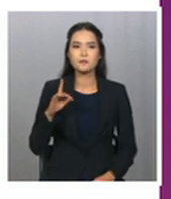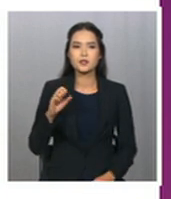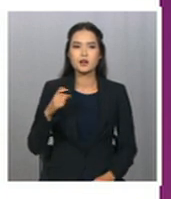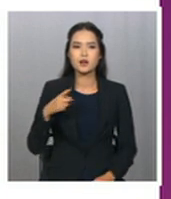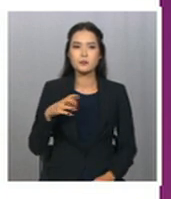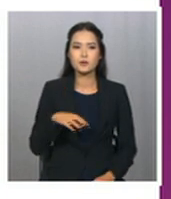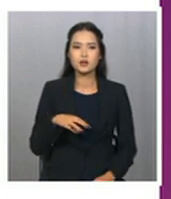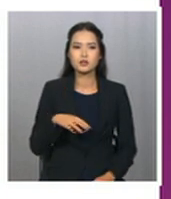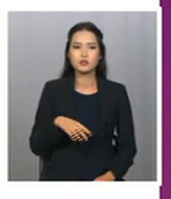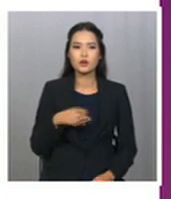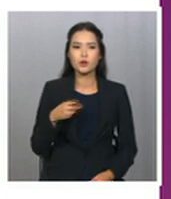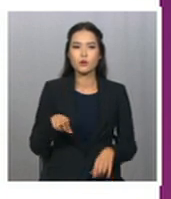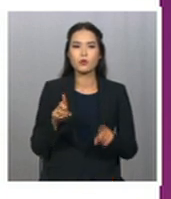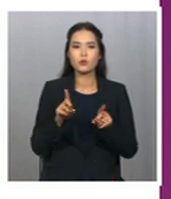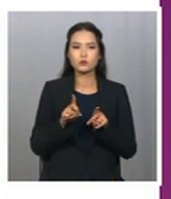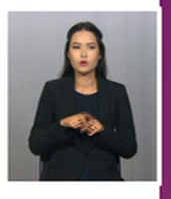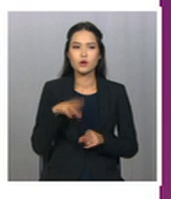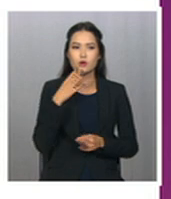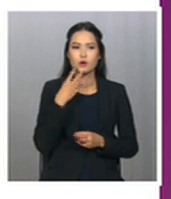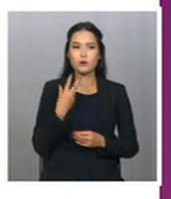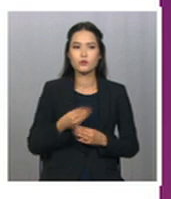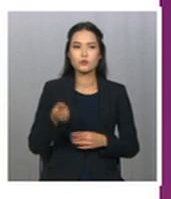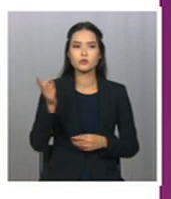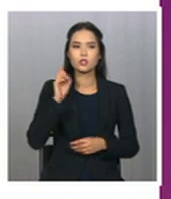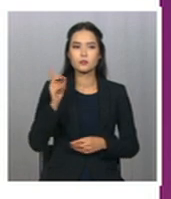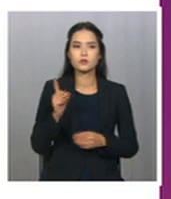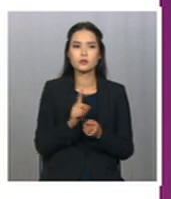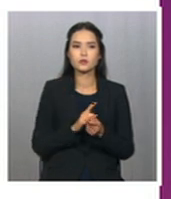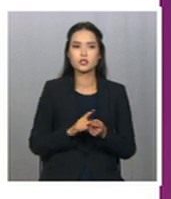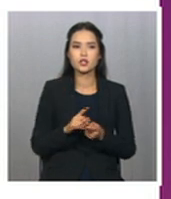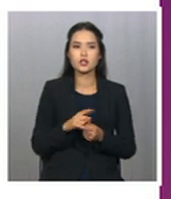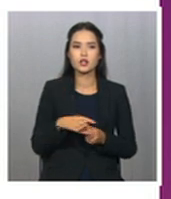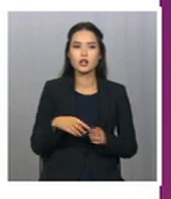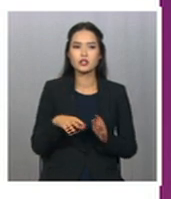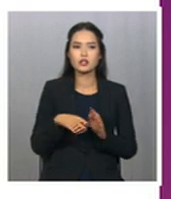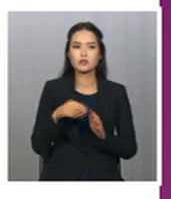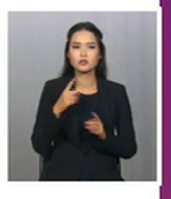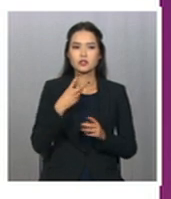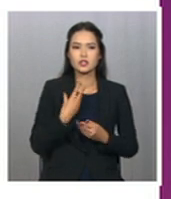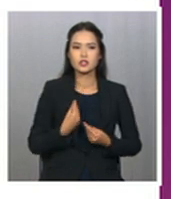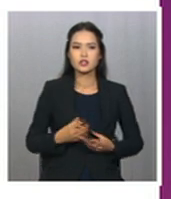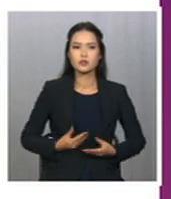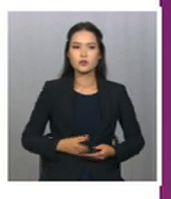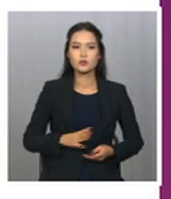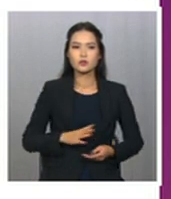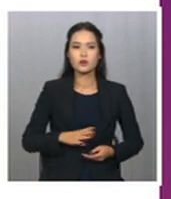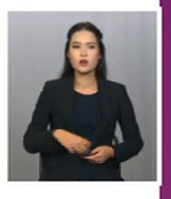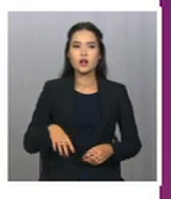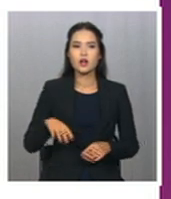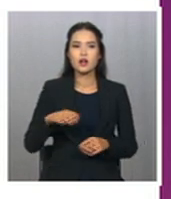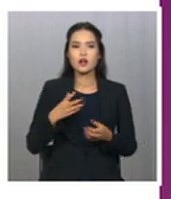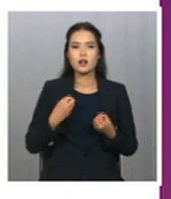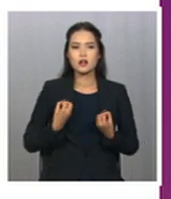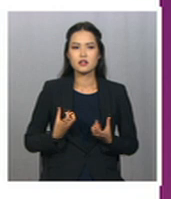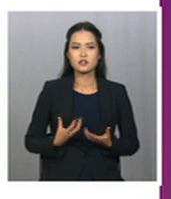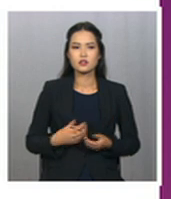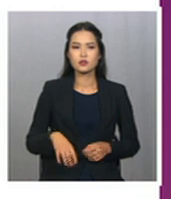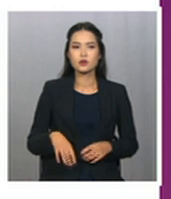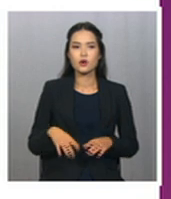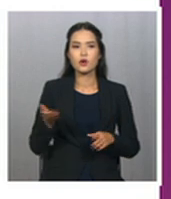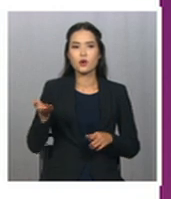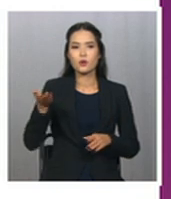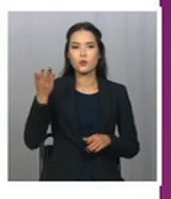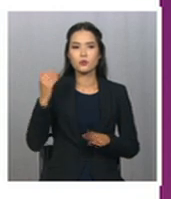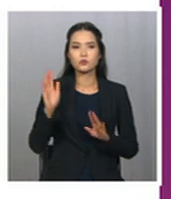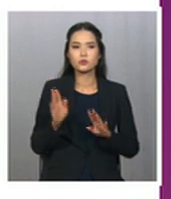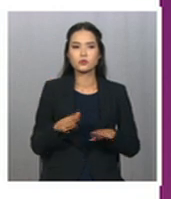Абдрахман. Ол да өз заманында өзгелерден асып туған ереді ғой. Әттең, өткенге